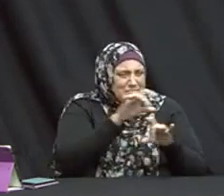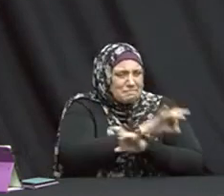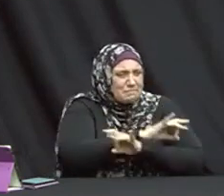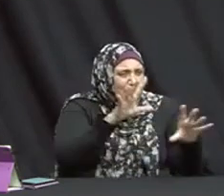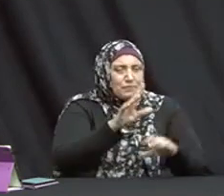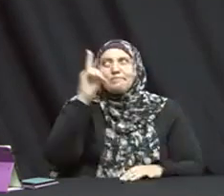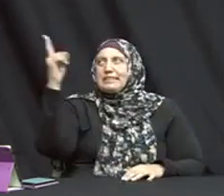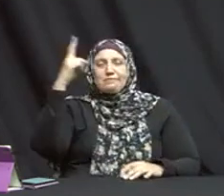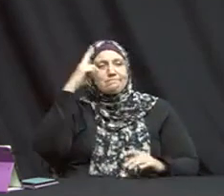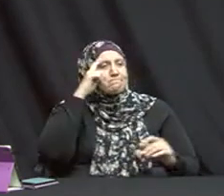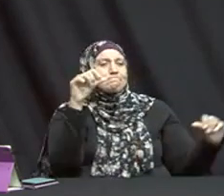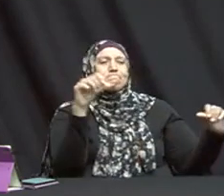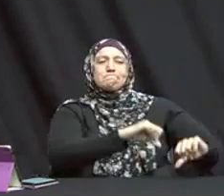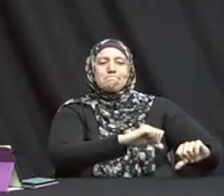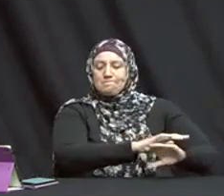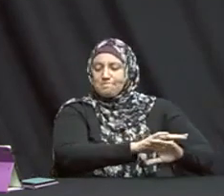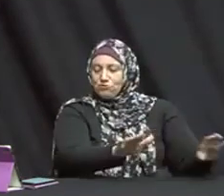دساها